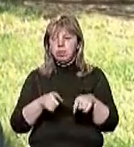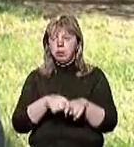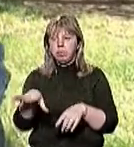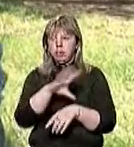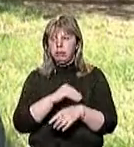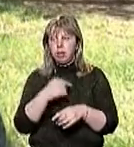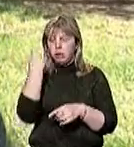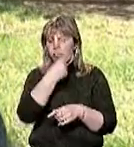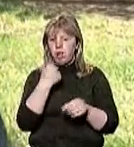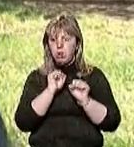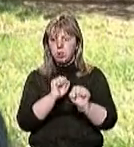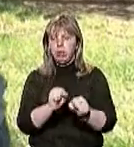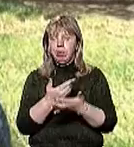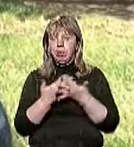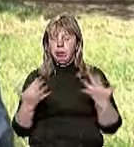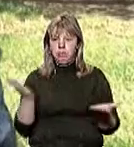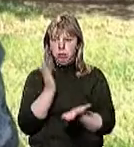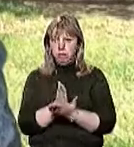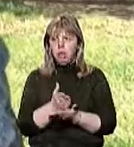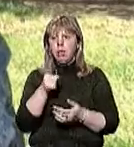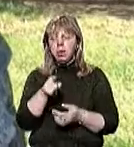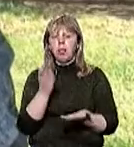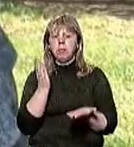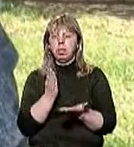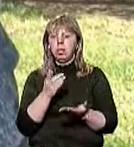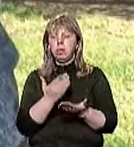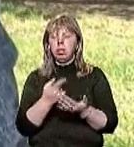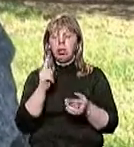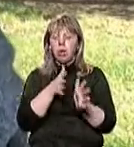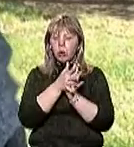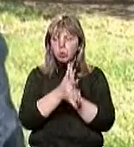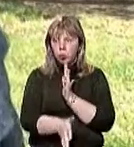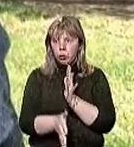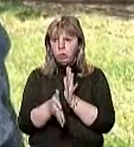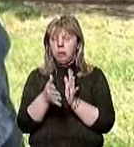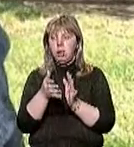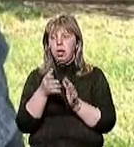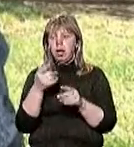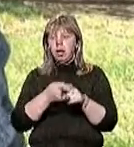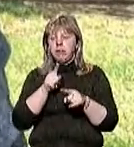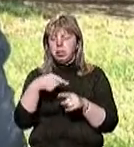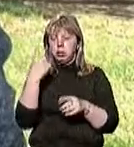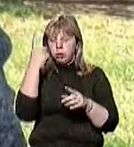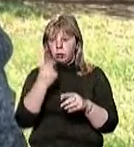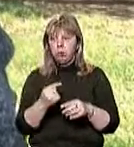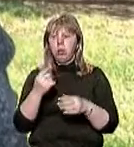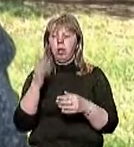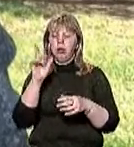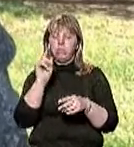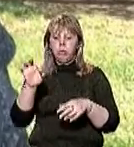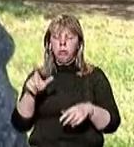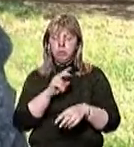засобів індивідуального захисту різний є. Там, де він розходується в цілу добу, персонал